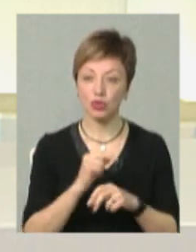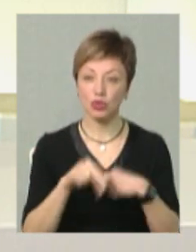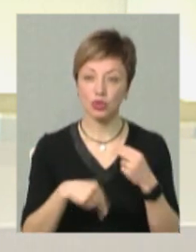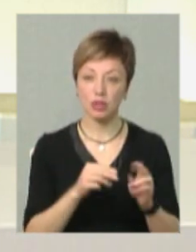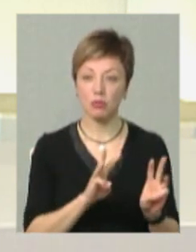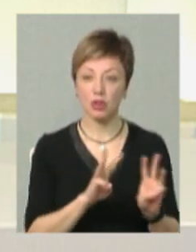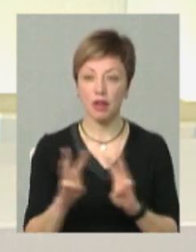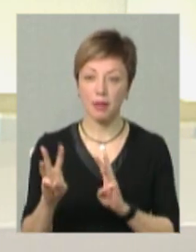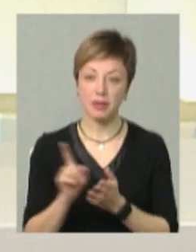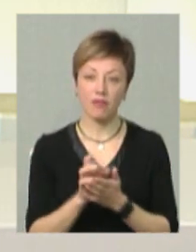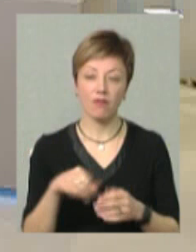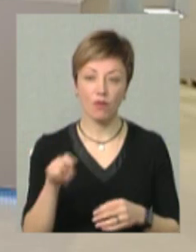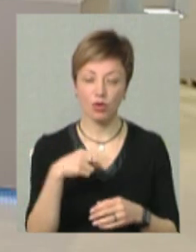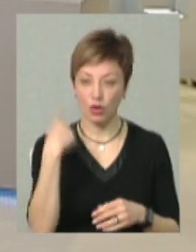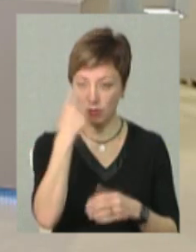портал пенсійного фонду